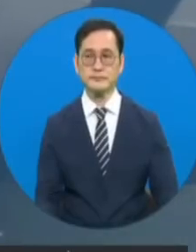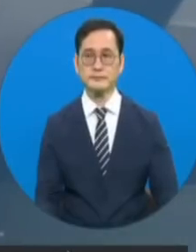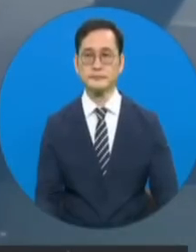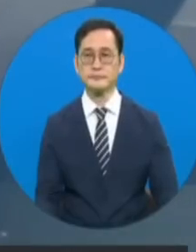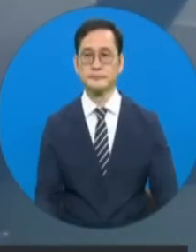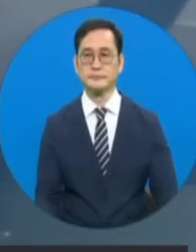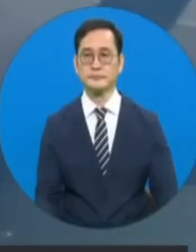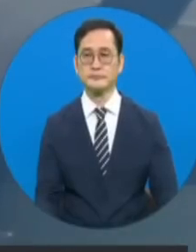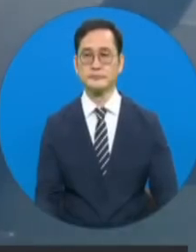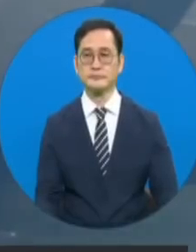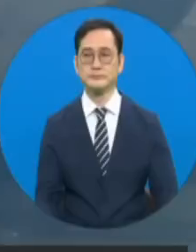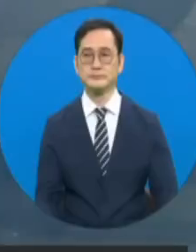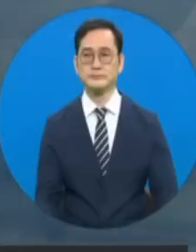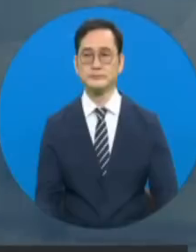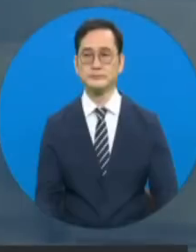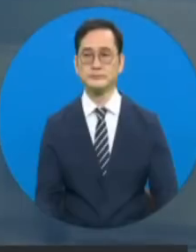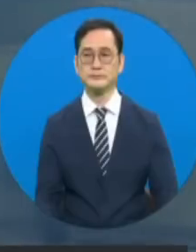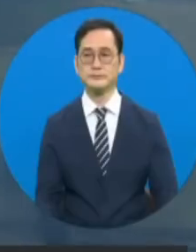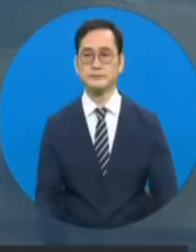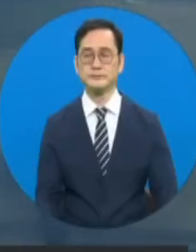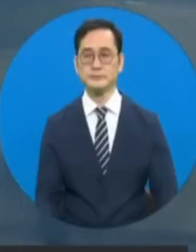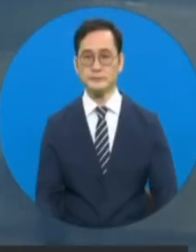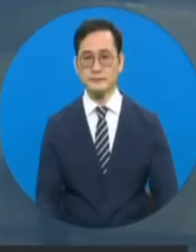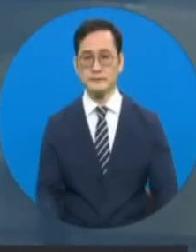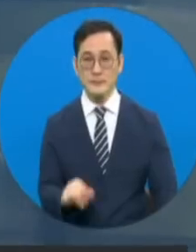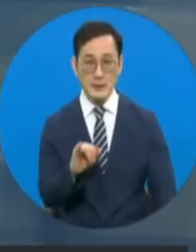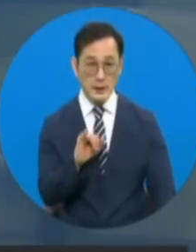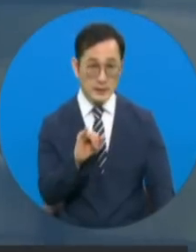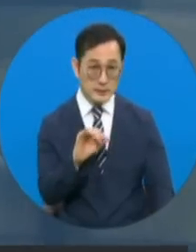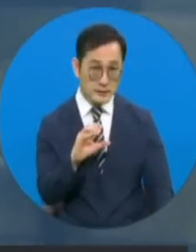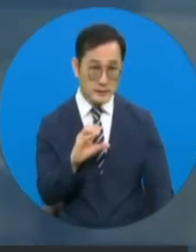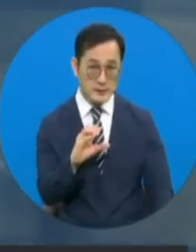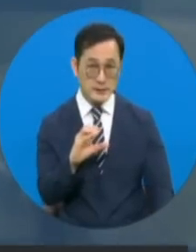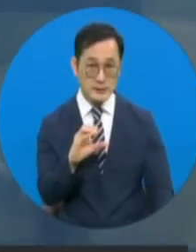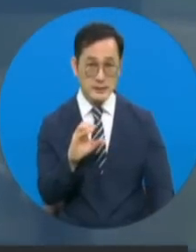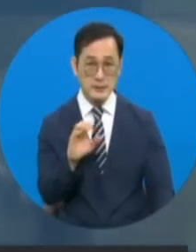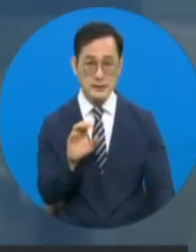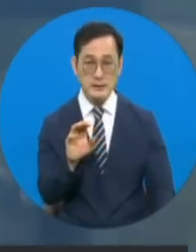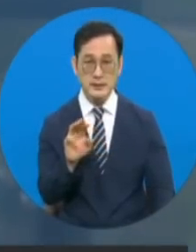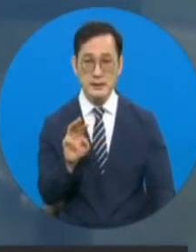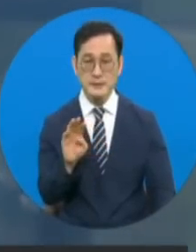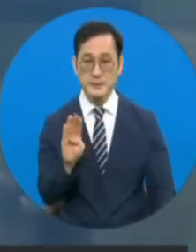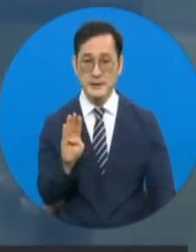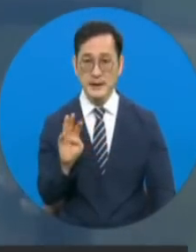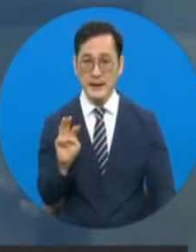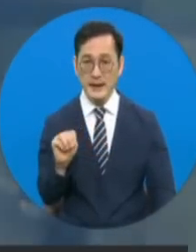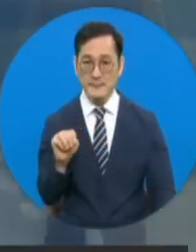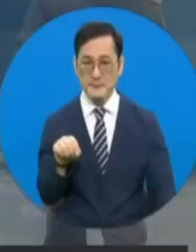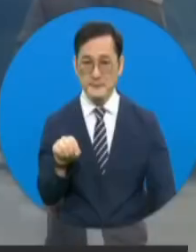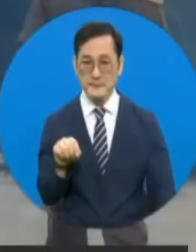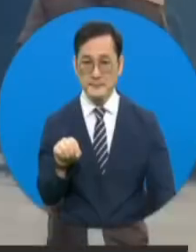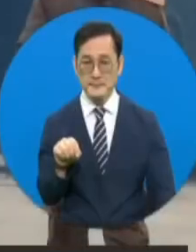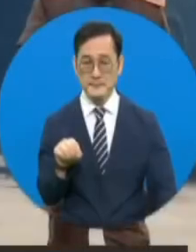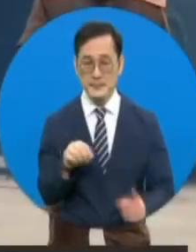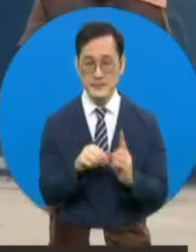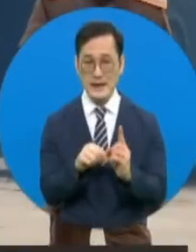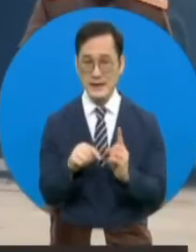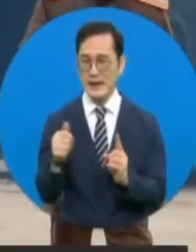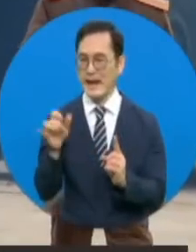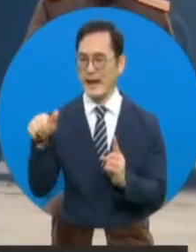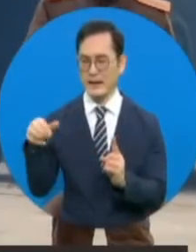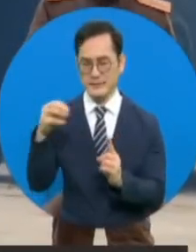실장님 사실은 뭐 ICBM 미사일에 앞에 미사일 부품을 신느냐 위성을 신느냐이 차이 아니겠어요네 맞습니다